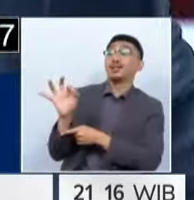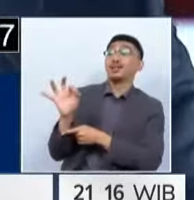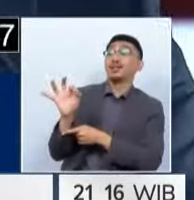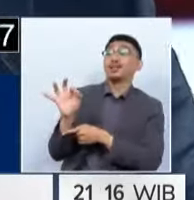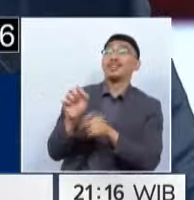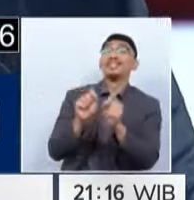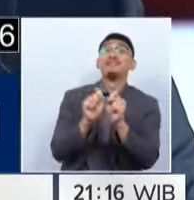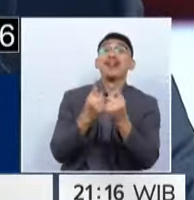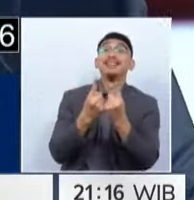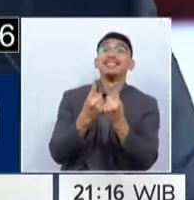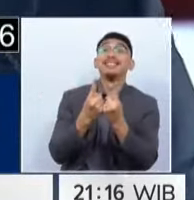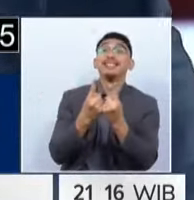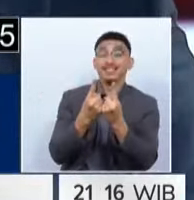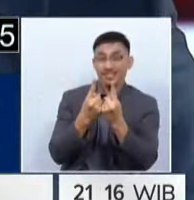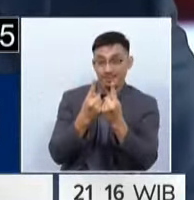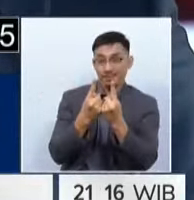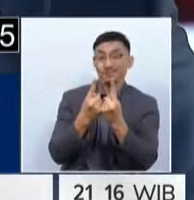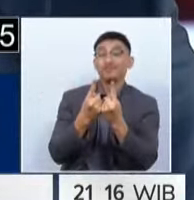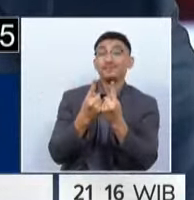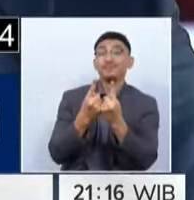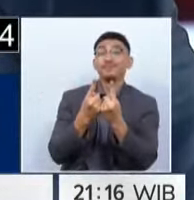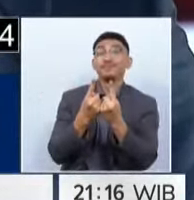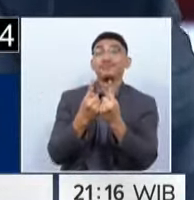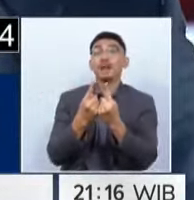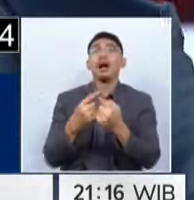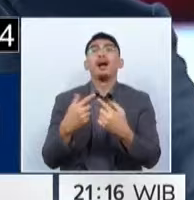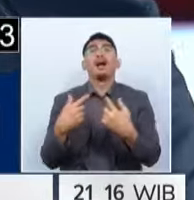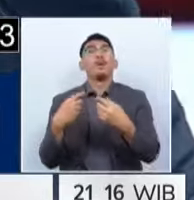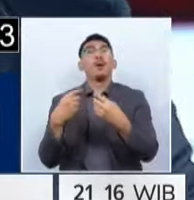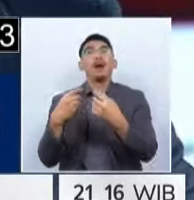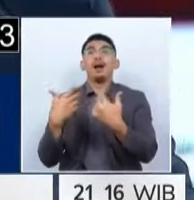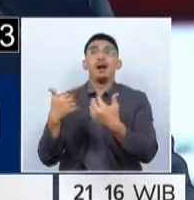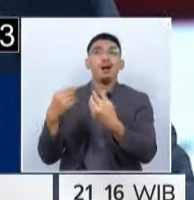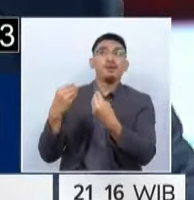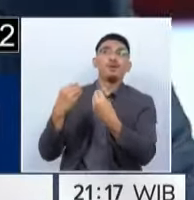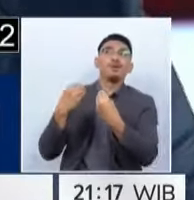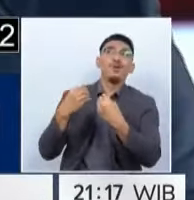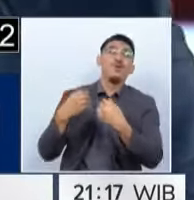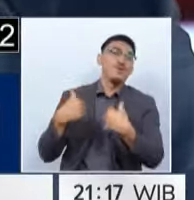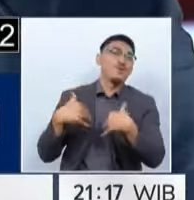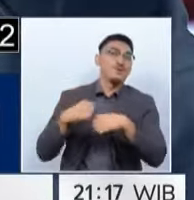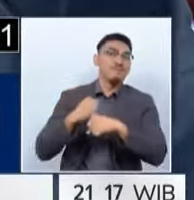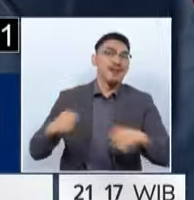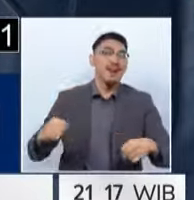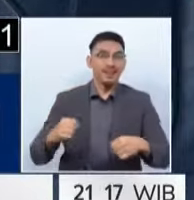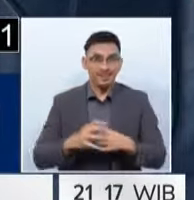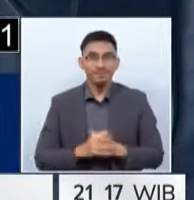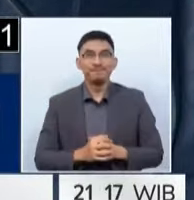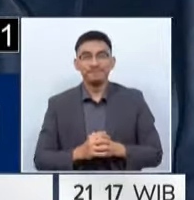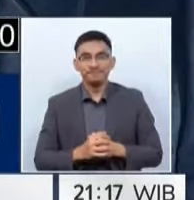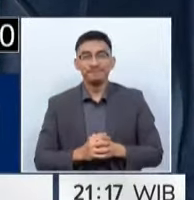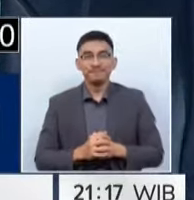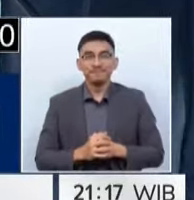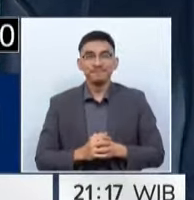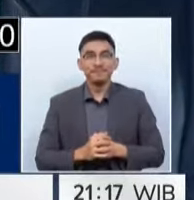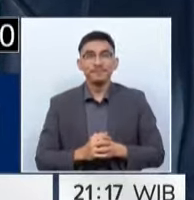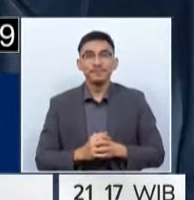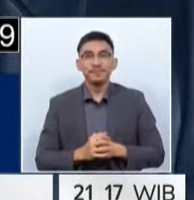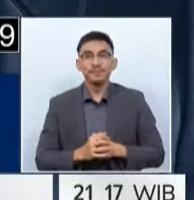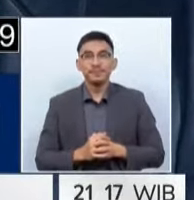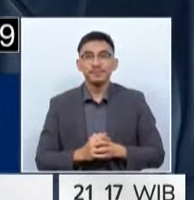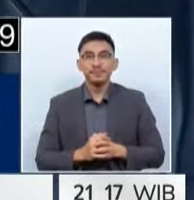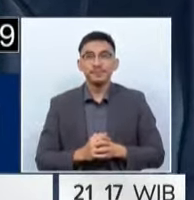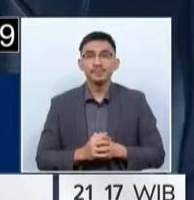100 ini sedikit ngajari kendel masis biar berani apa yang kemudian saya lakukan dari jawaban saya